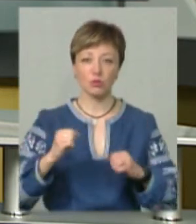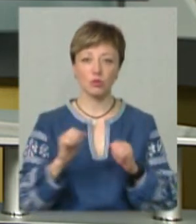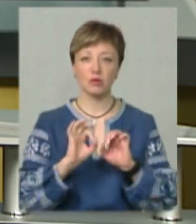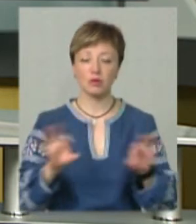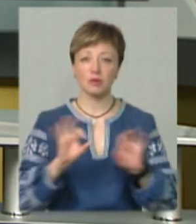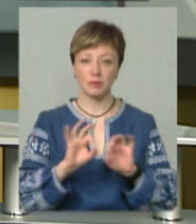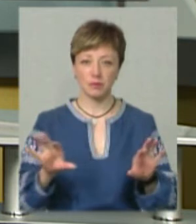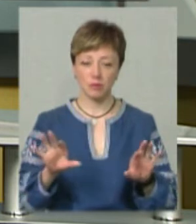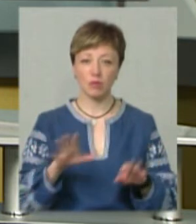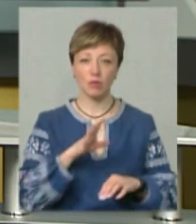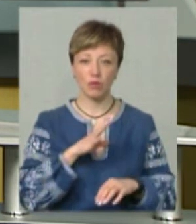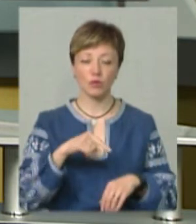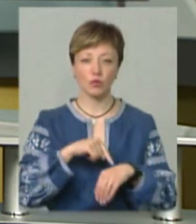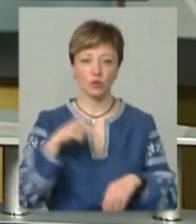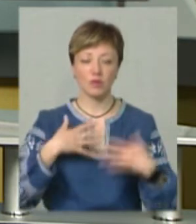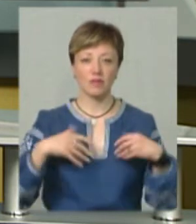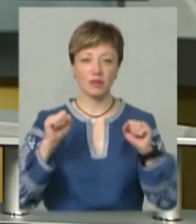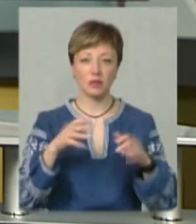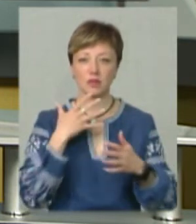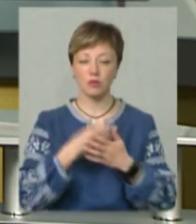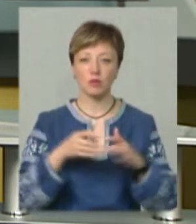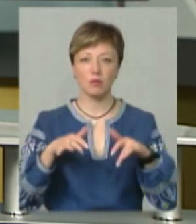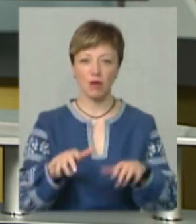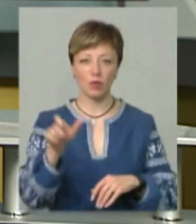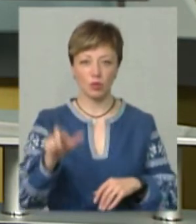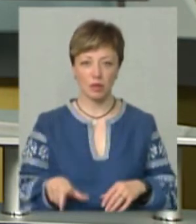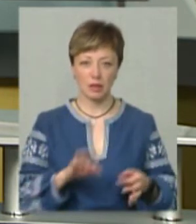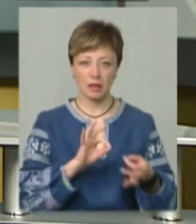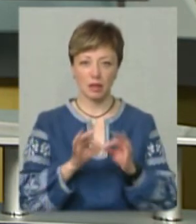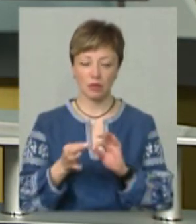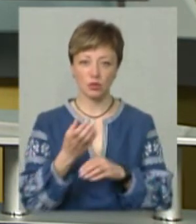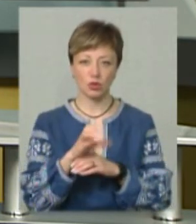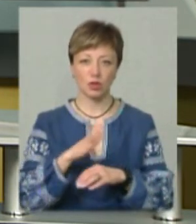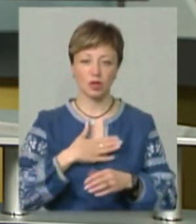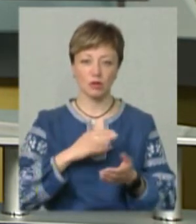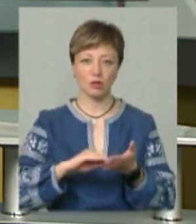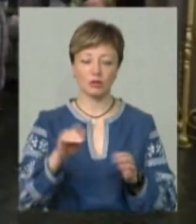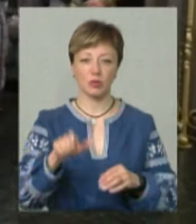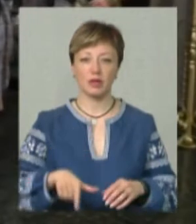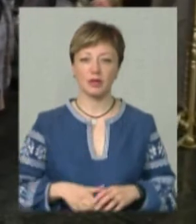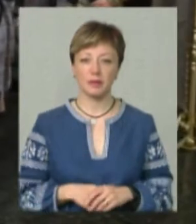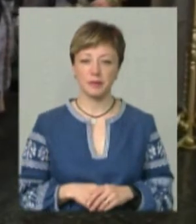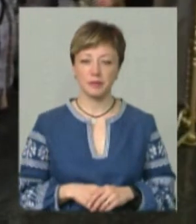Сергія, Олексій Лопатін був чуйною, відданою своїй справі людиною. Детальніше у сюжеті Наталі Сідової.